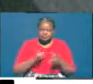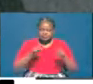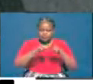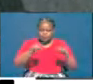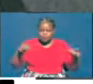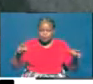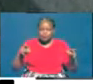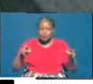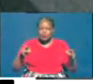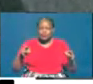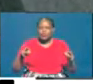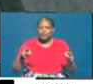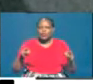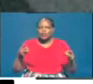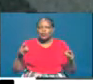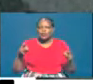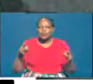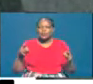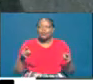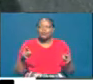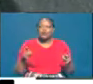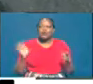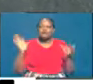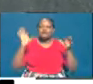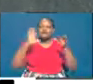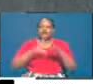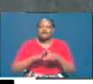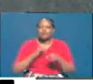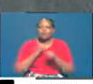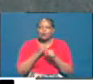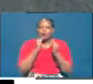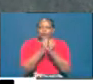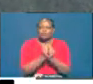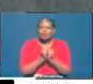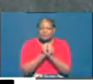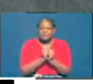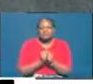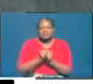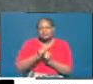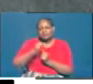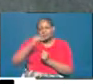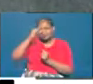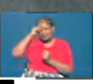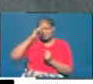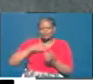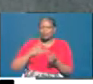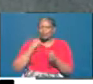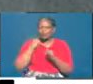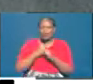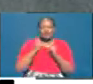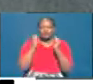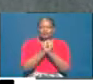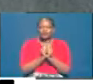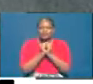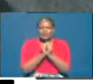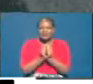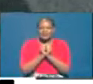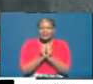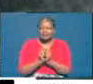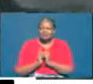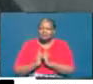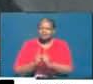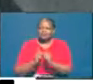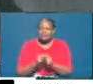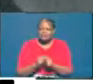muwe pamoja na mimi na serikali yangu, bega kwa bega namna hii. Kama naangalia hivi naona wewe hiko,